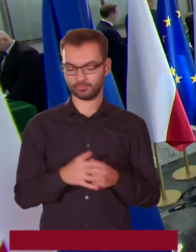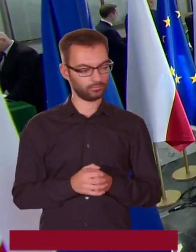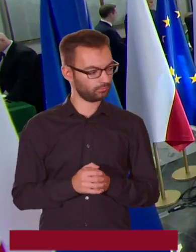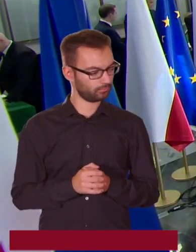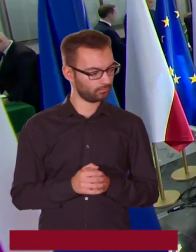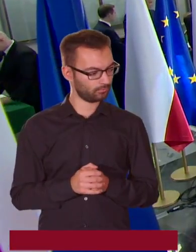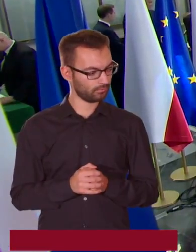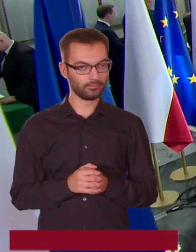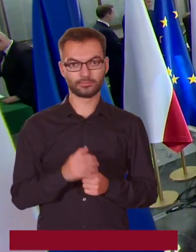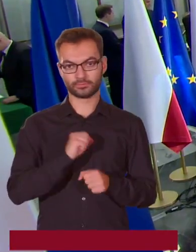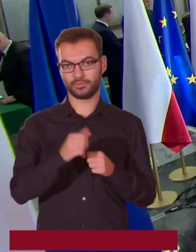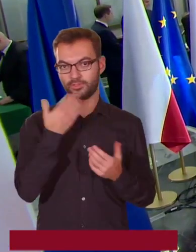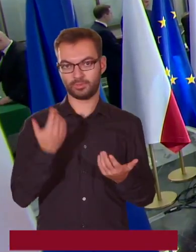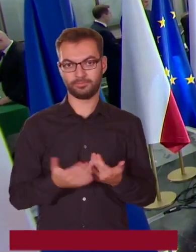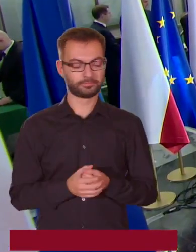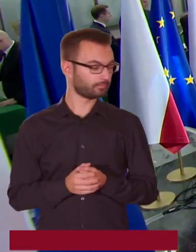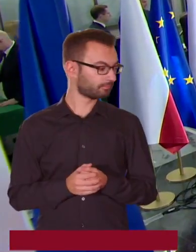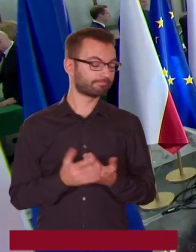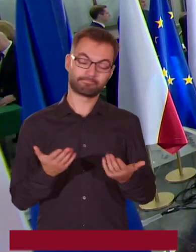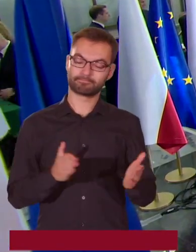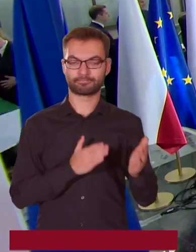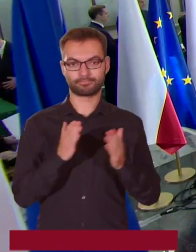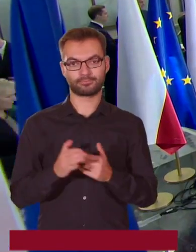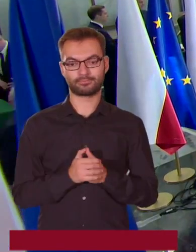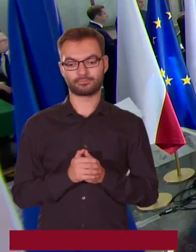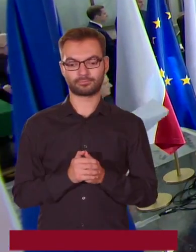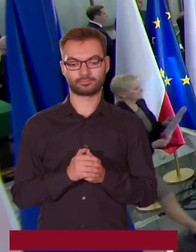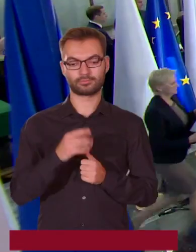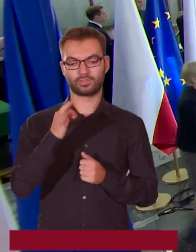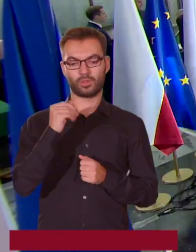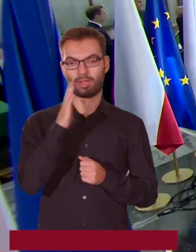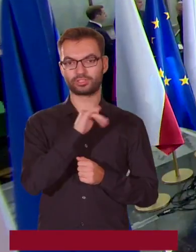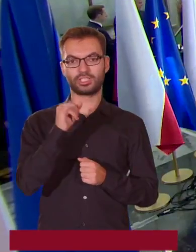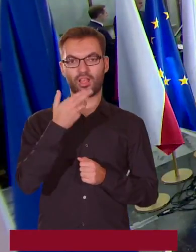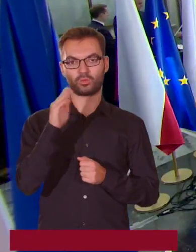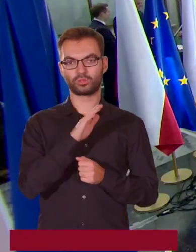To w takiej sytuacji poproszę pana Tomasza Janusza Jaskułę.